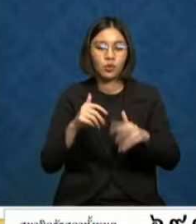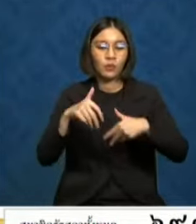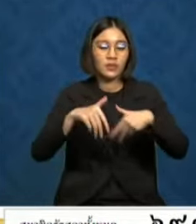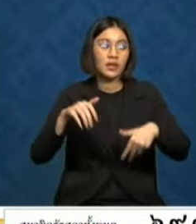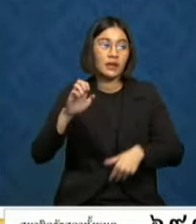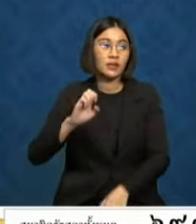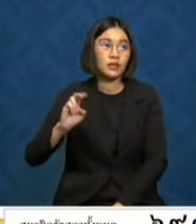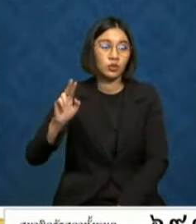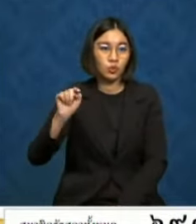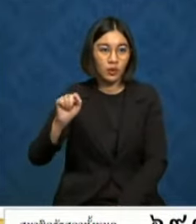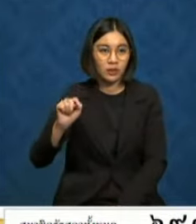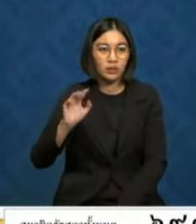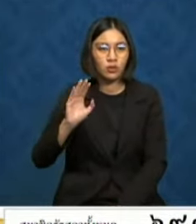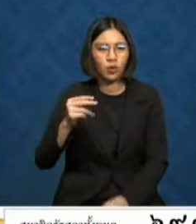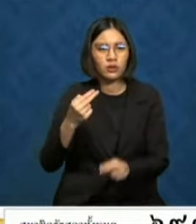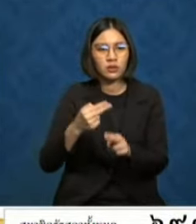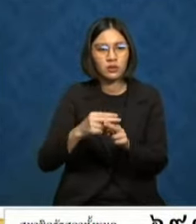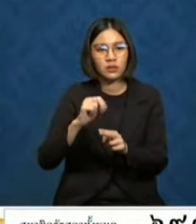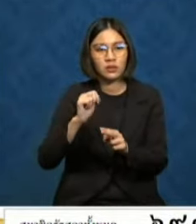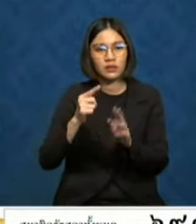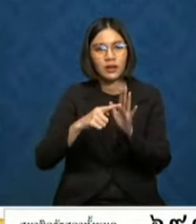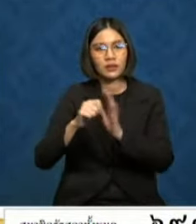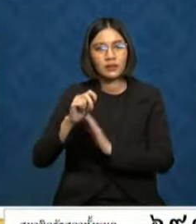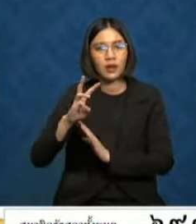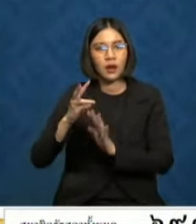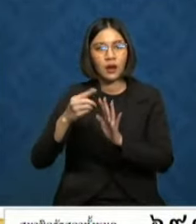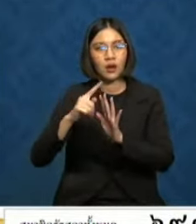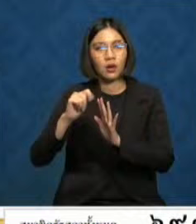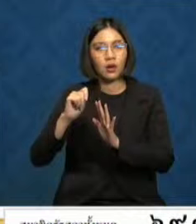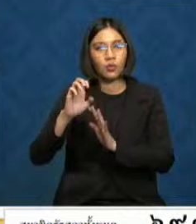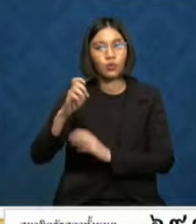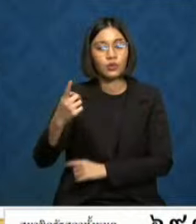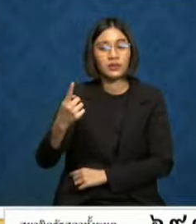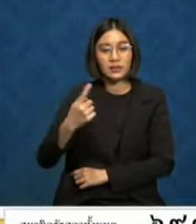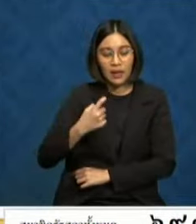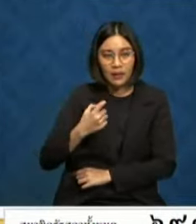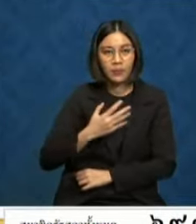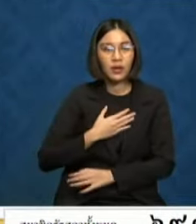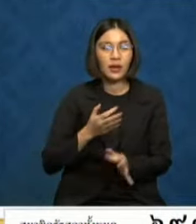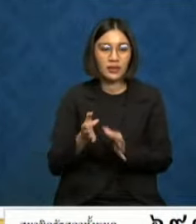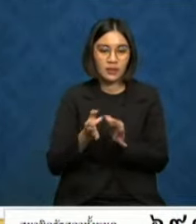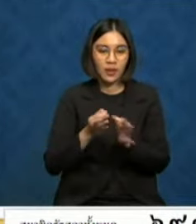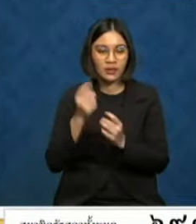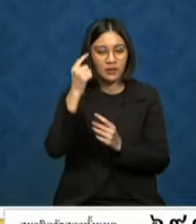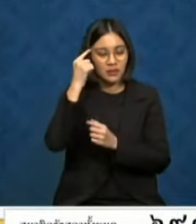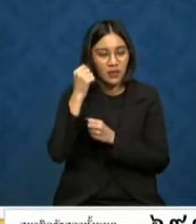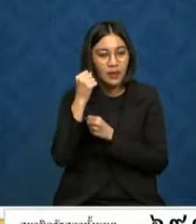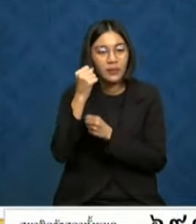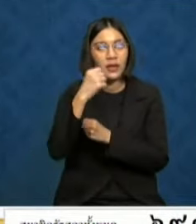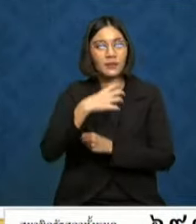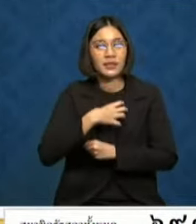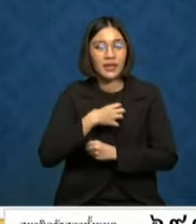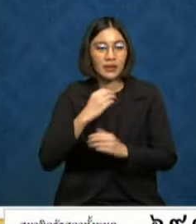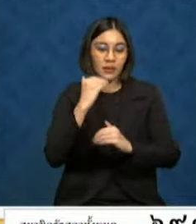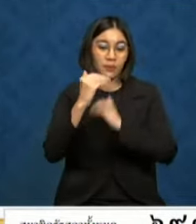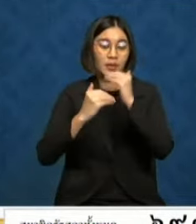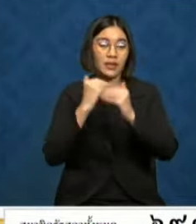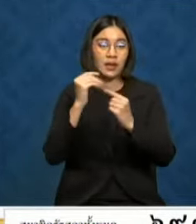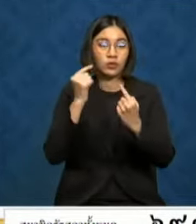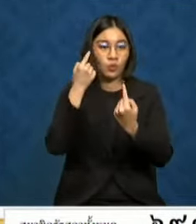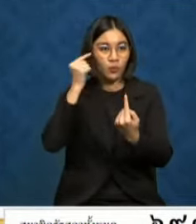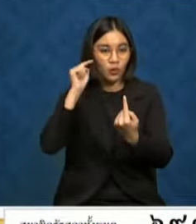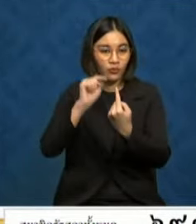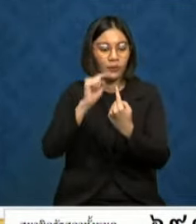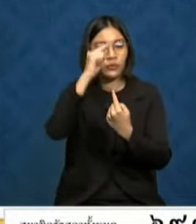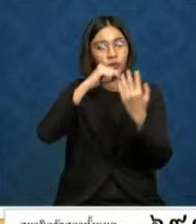าชาตินะคะของท่านณัฐวุฒินะคะขอกราบเรียนว่าเป็นความพยายามในการยกระดับแล้วก็ความมุ่